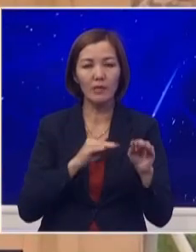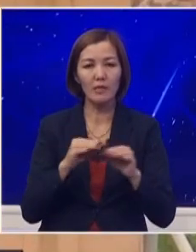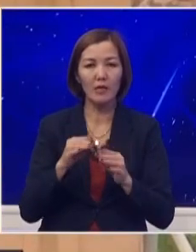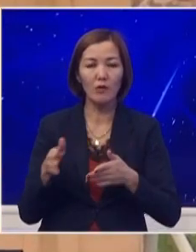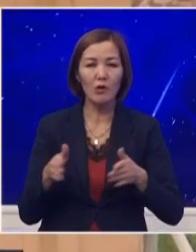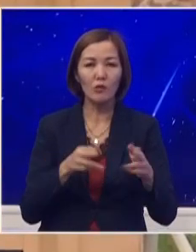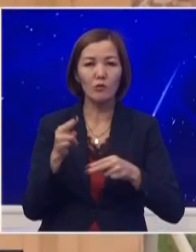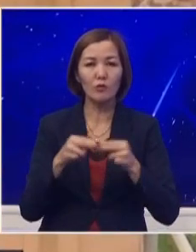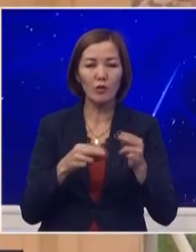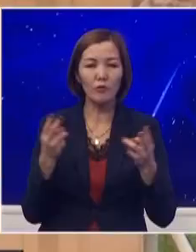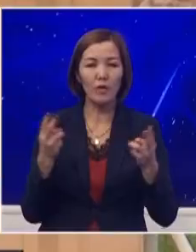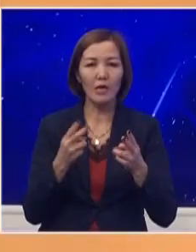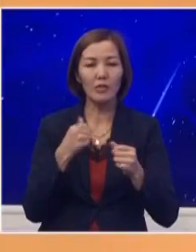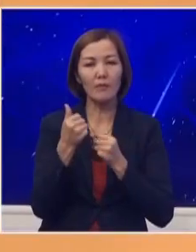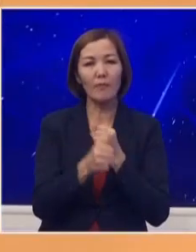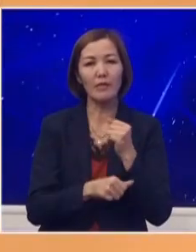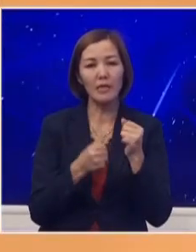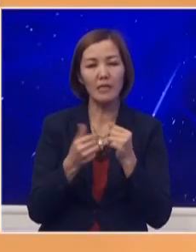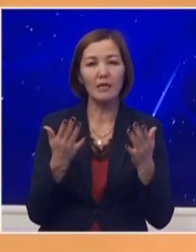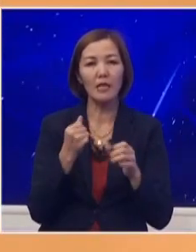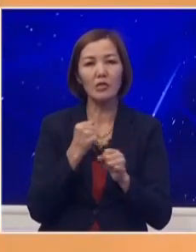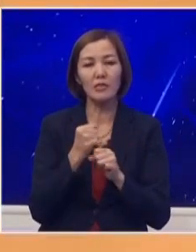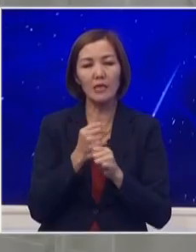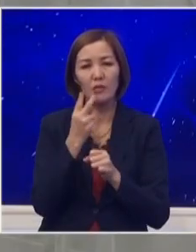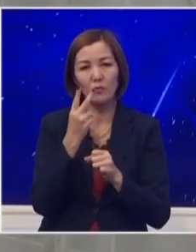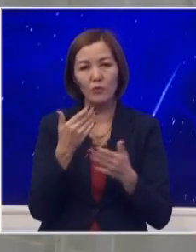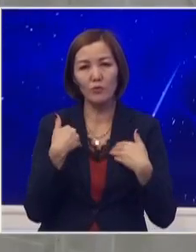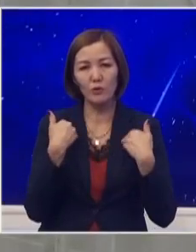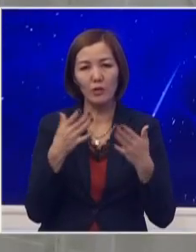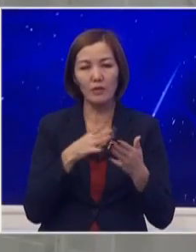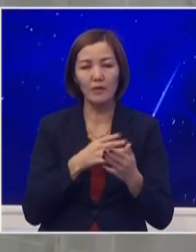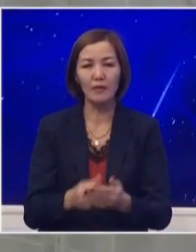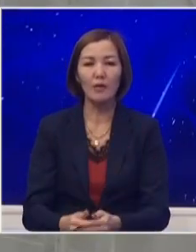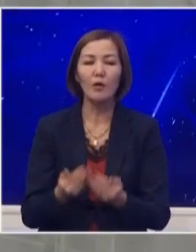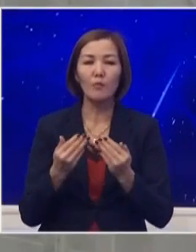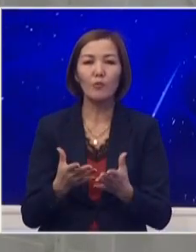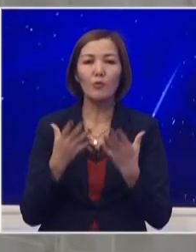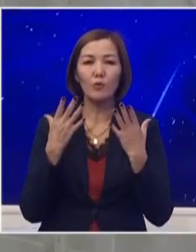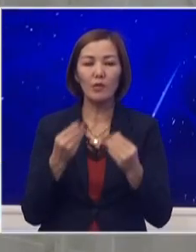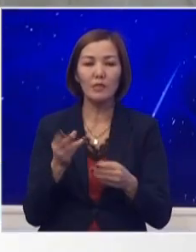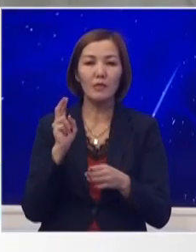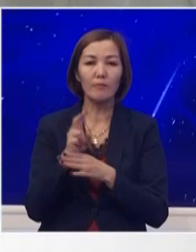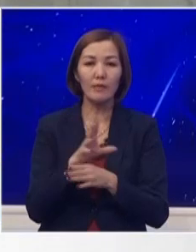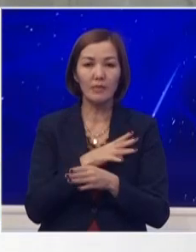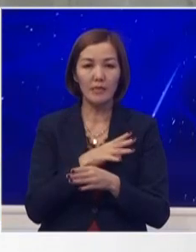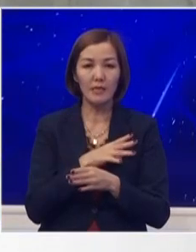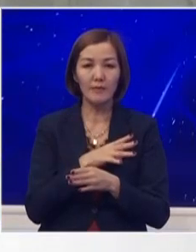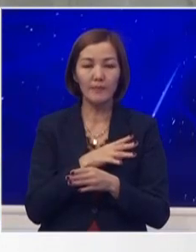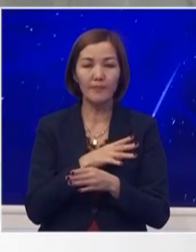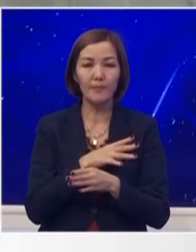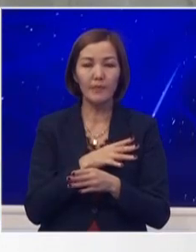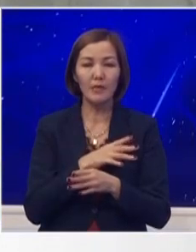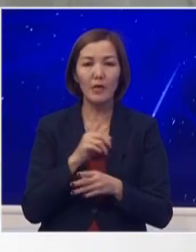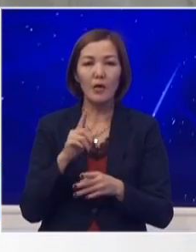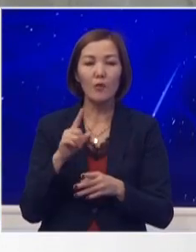үшін қажетті материалдардың қалай сыналатынын көрсетті. Бүгін біз ашық есіктер күнін өткізіп жатырмыз. Ол не үшін